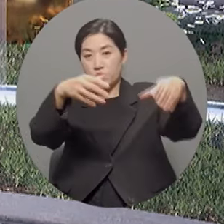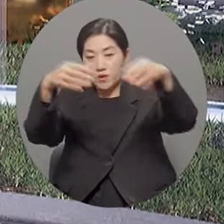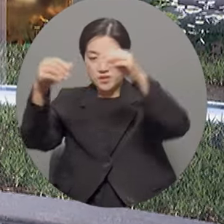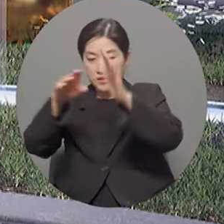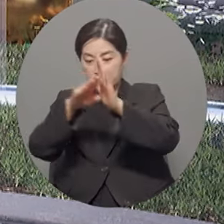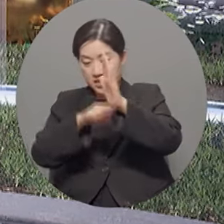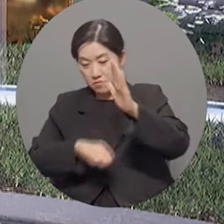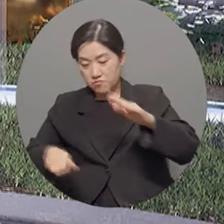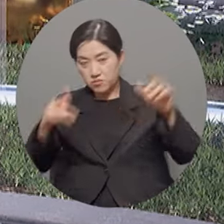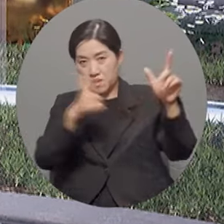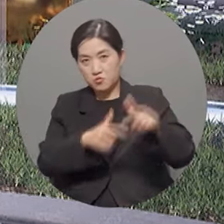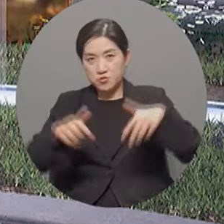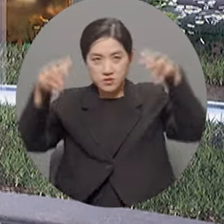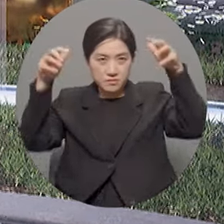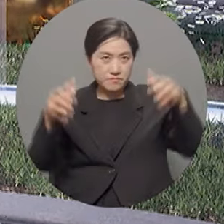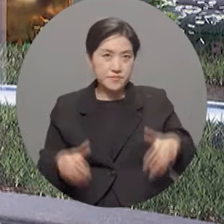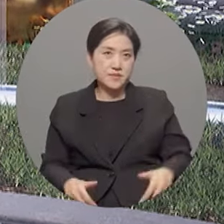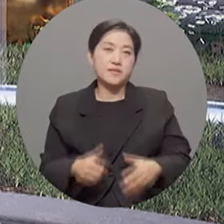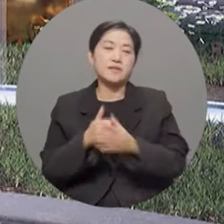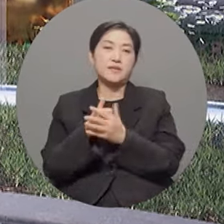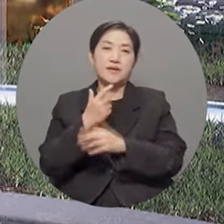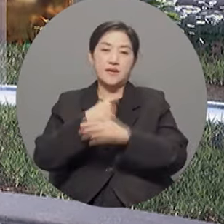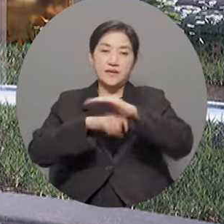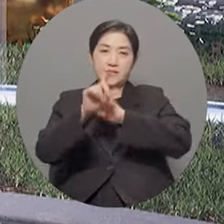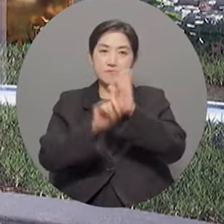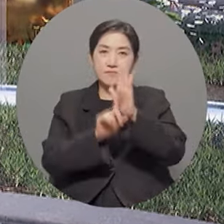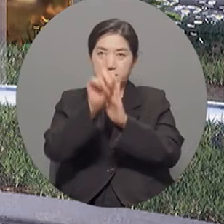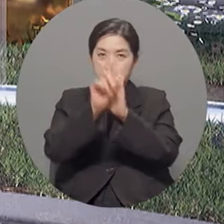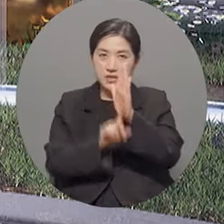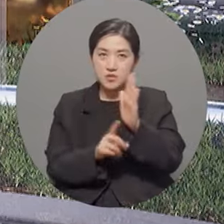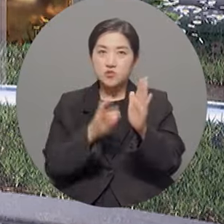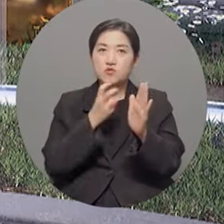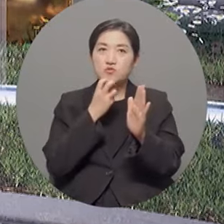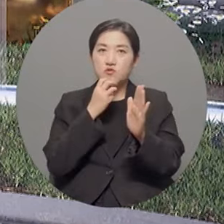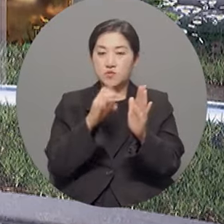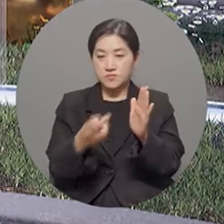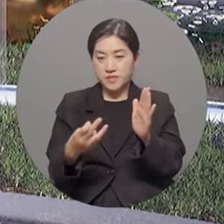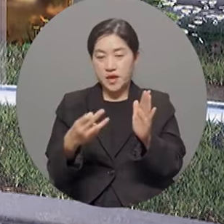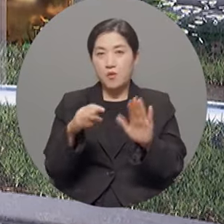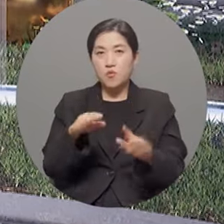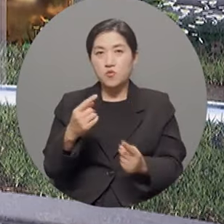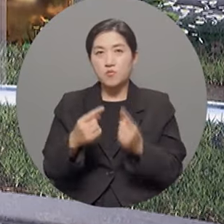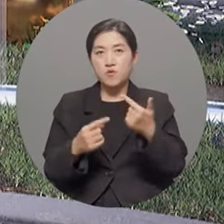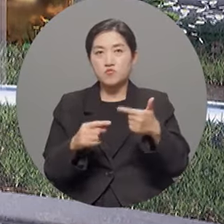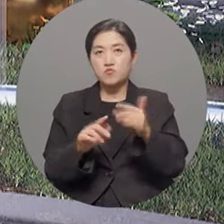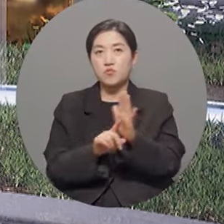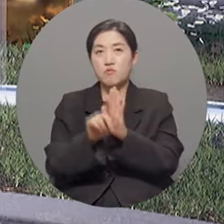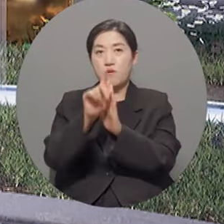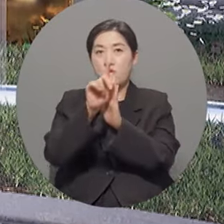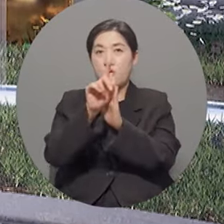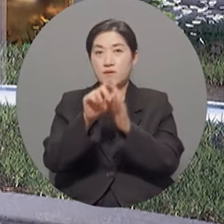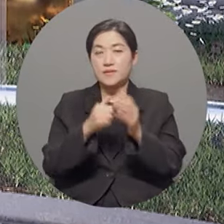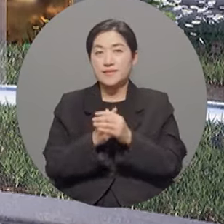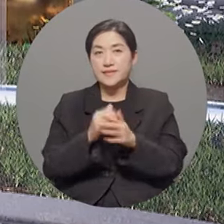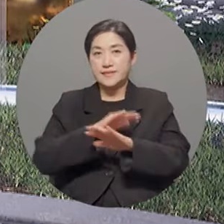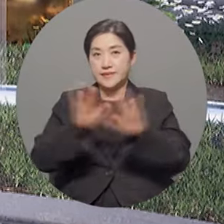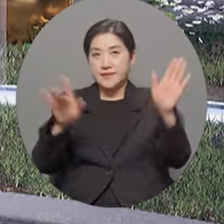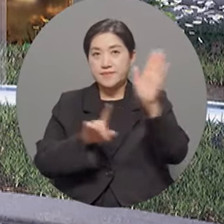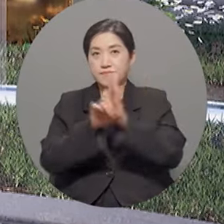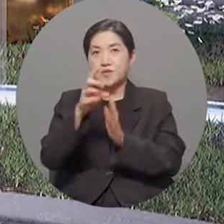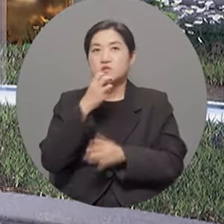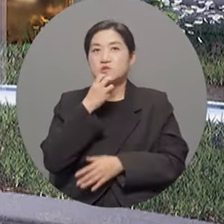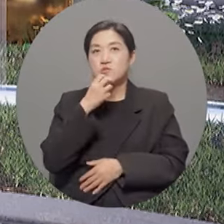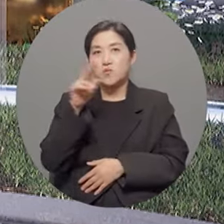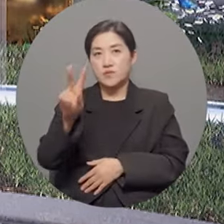온종일 이어지겠습니다 아침 최저기온은 서울이 13도 등으로 오늘보다 6도 가량이나 높아지겠지요 낮 최고 기온은